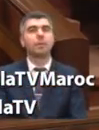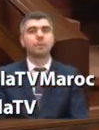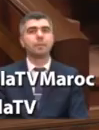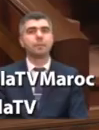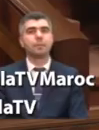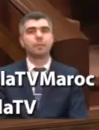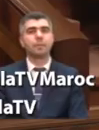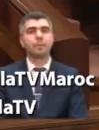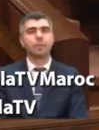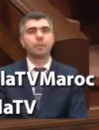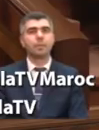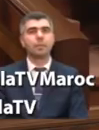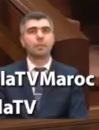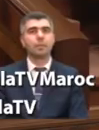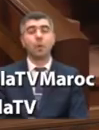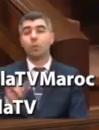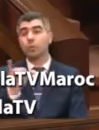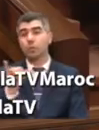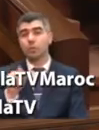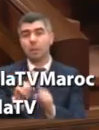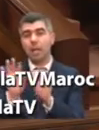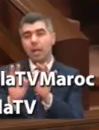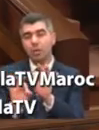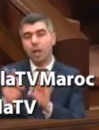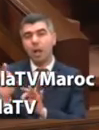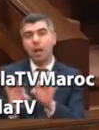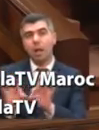هي الإجراء، ما هي هذه الإجراءات اللي غتقوموا بها